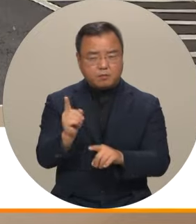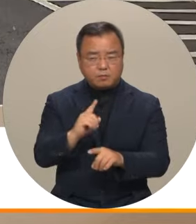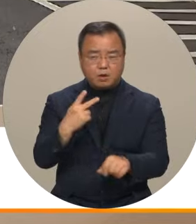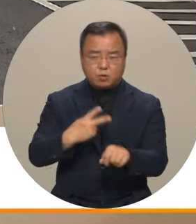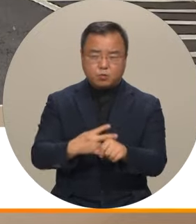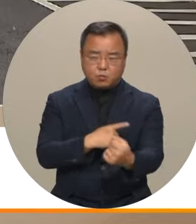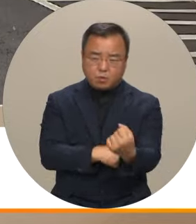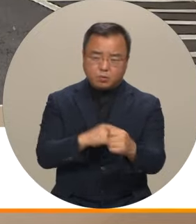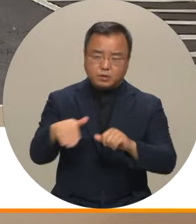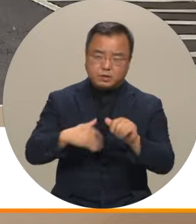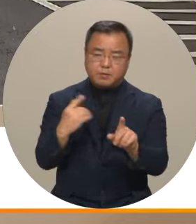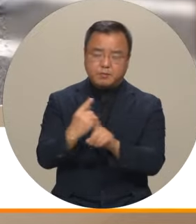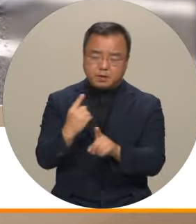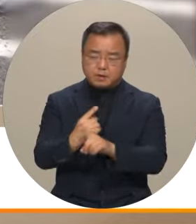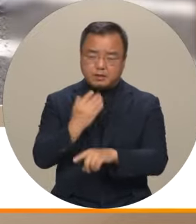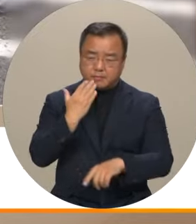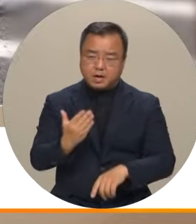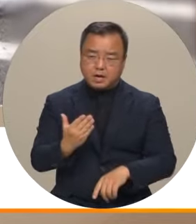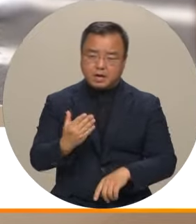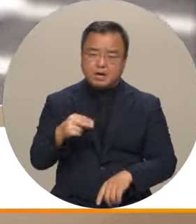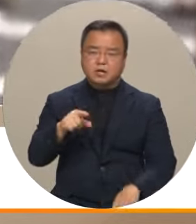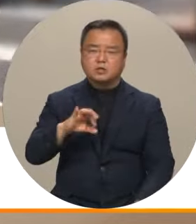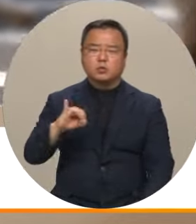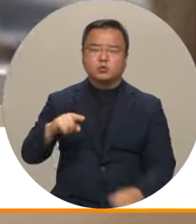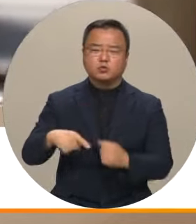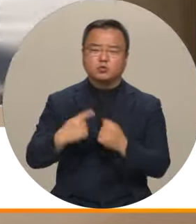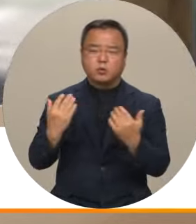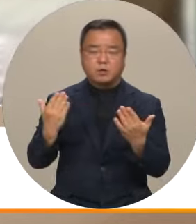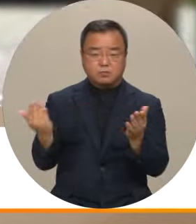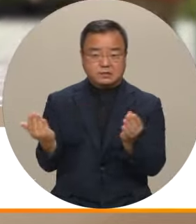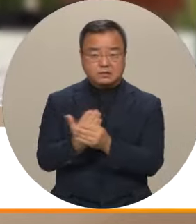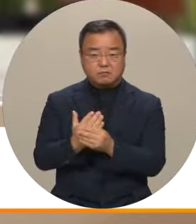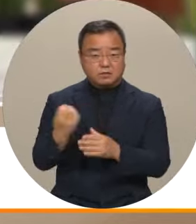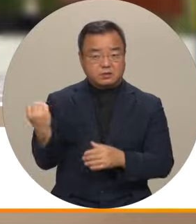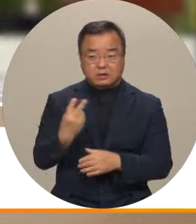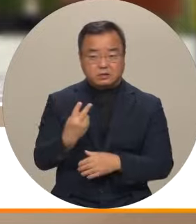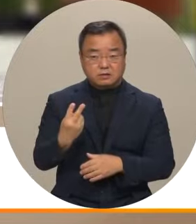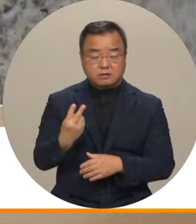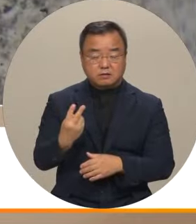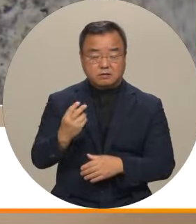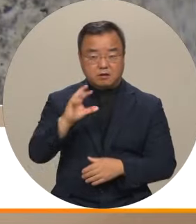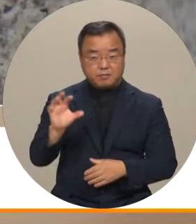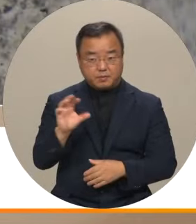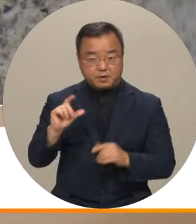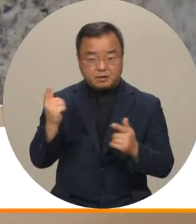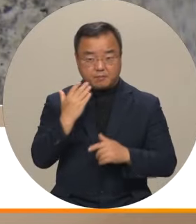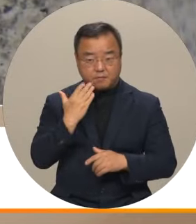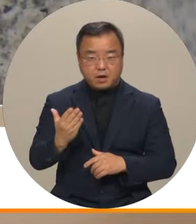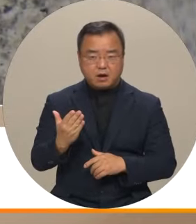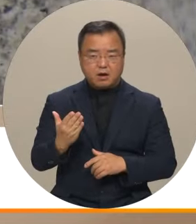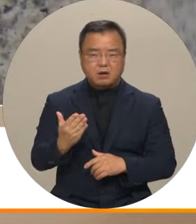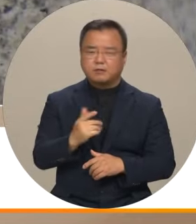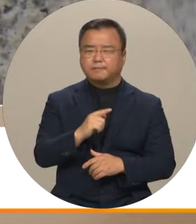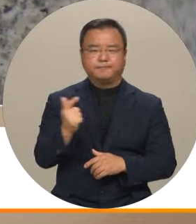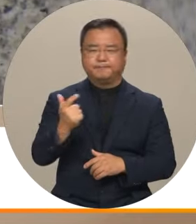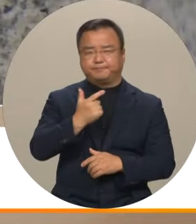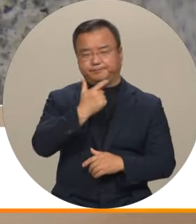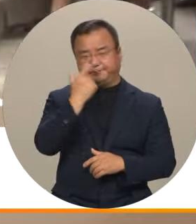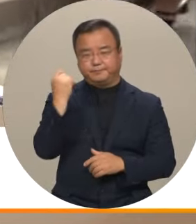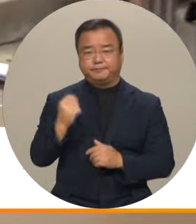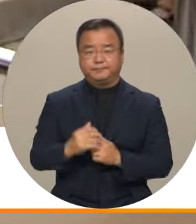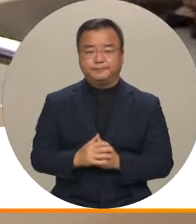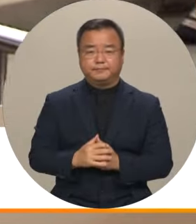일어나지 않으리라는 보장이 있는가 많은 부분에서 미약하다고 생각합니다 그래서